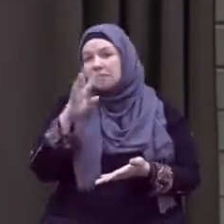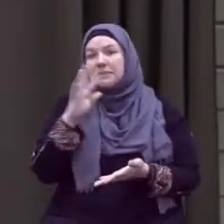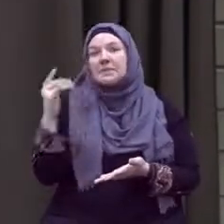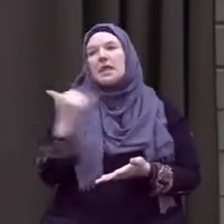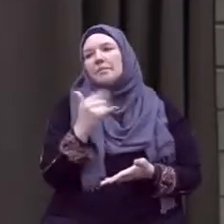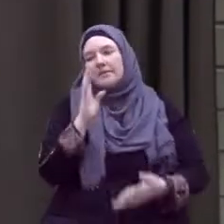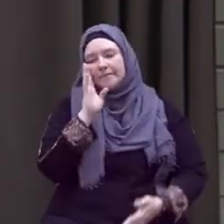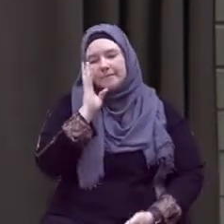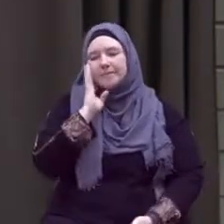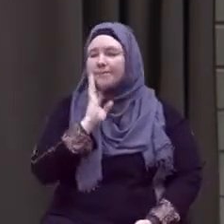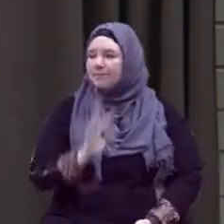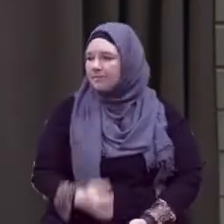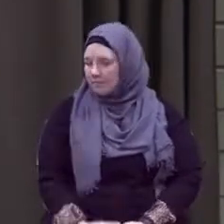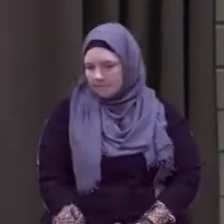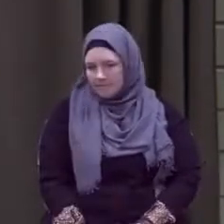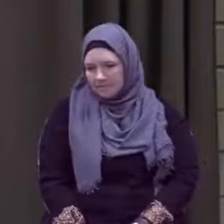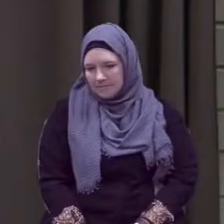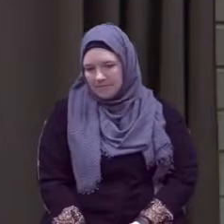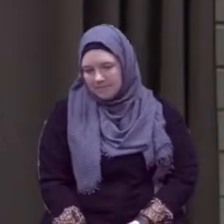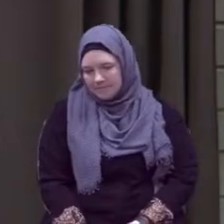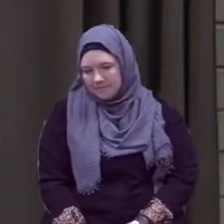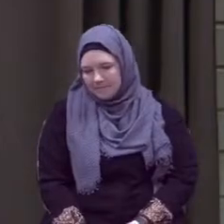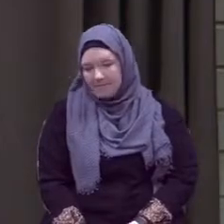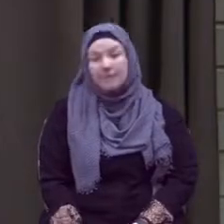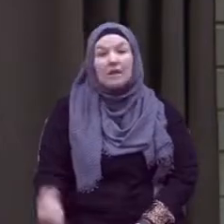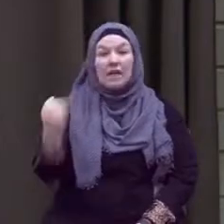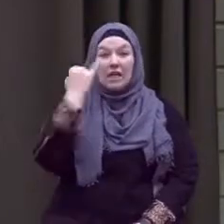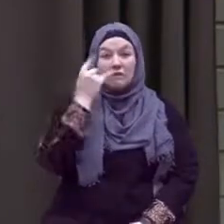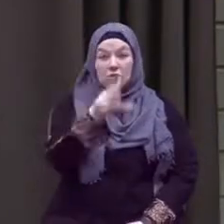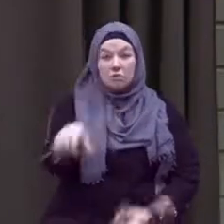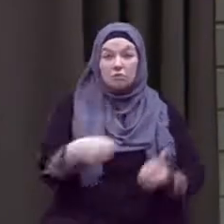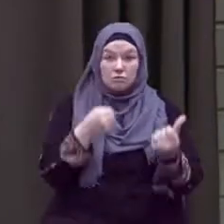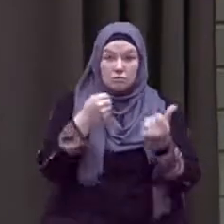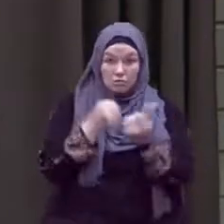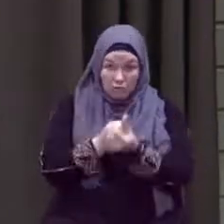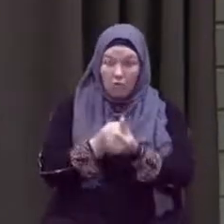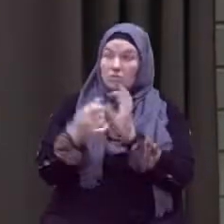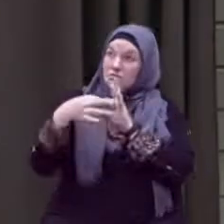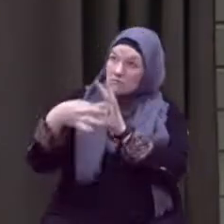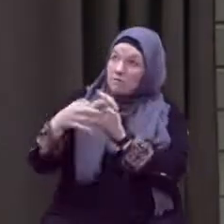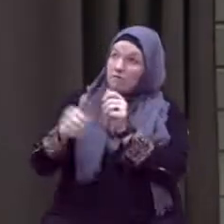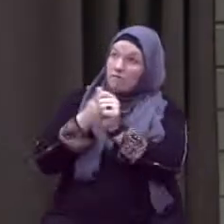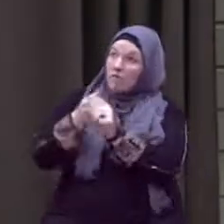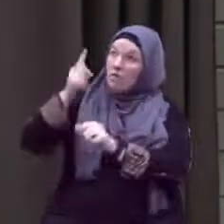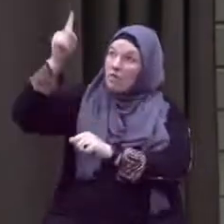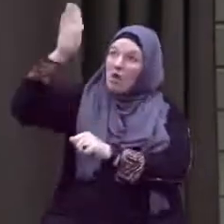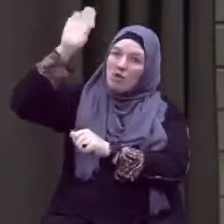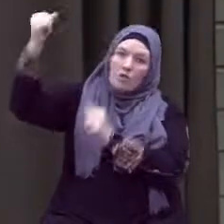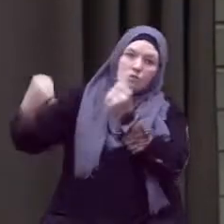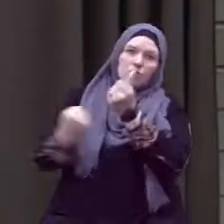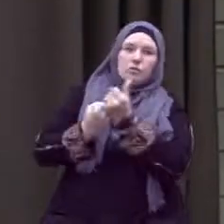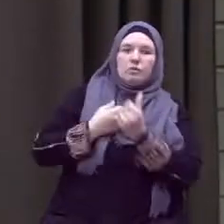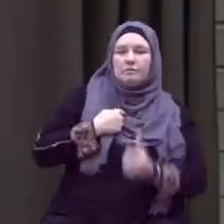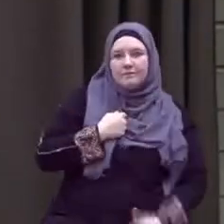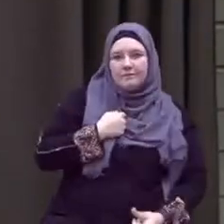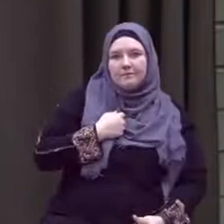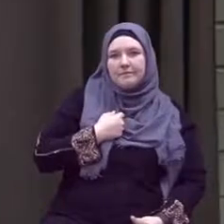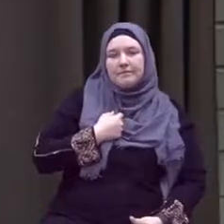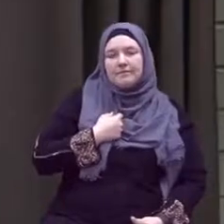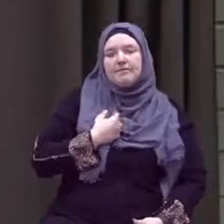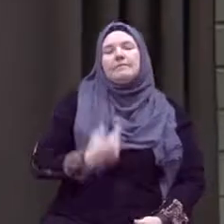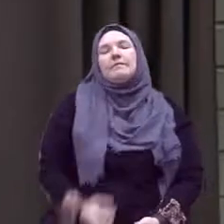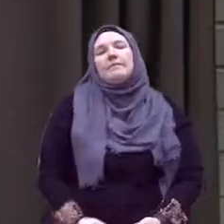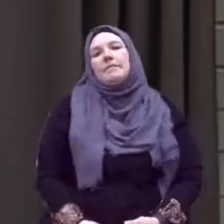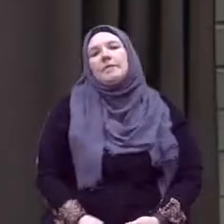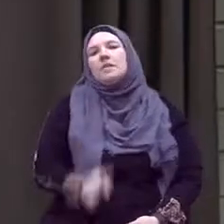اللَّهَ يَنْصُرْكُمْ. If you support the cause of Allah, Allah will support you.